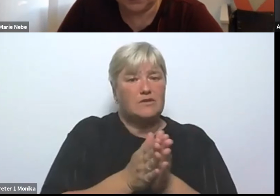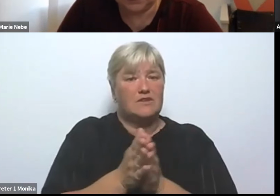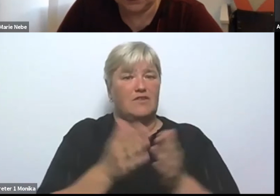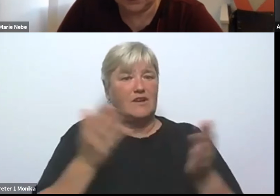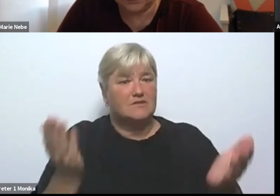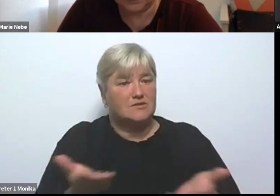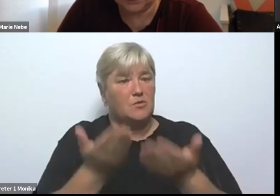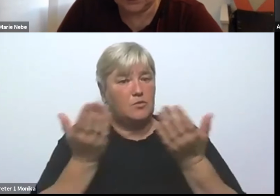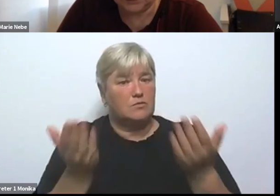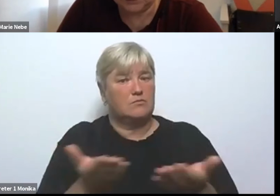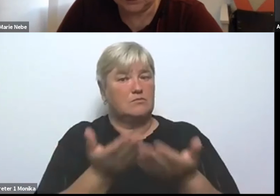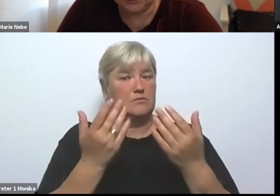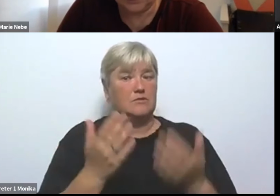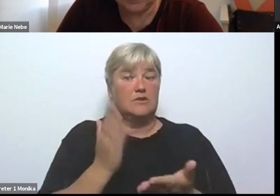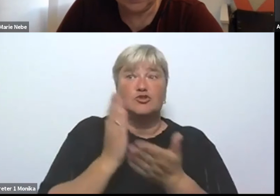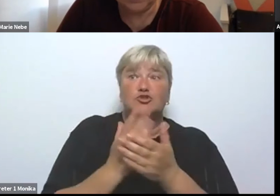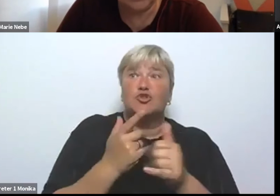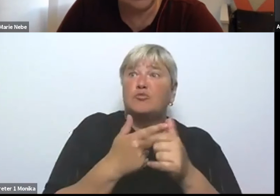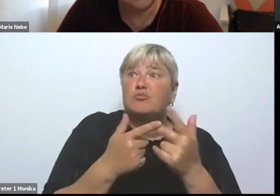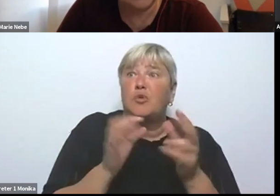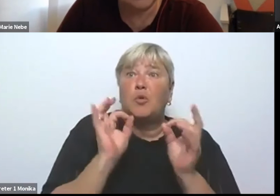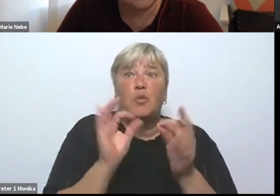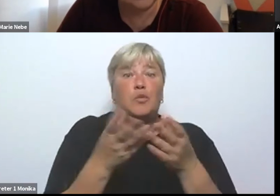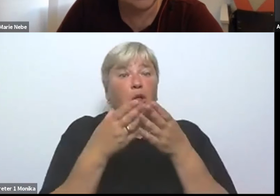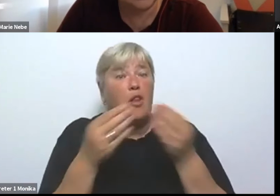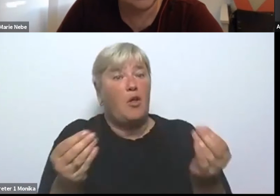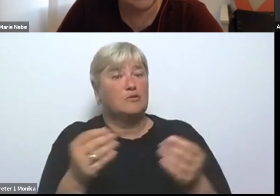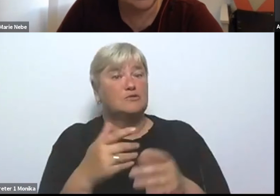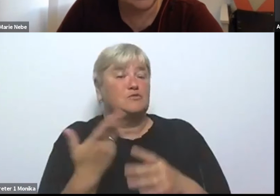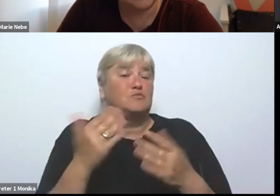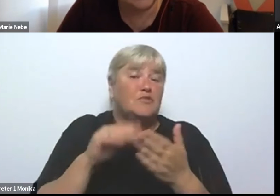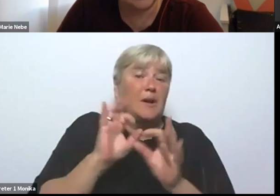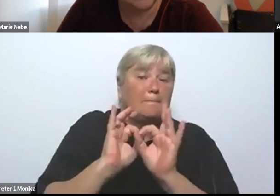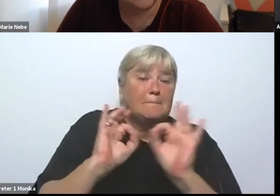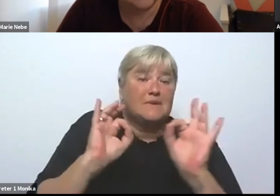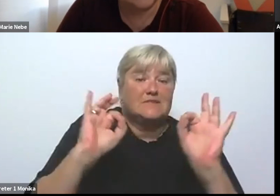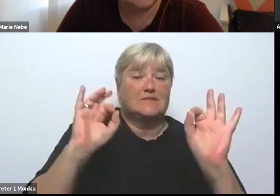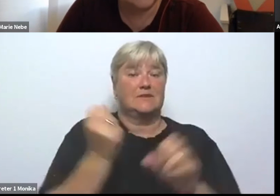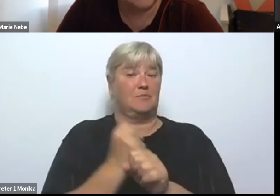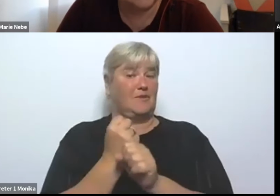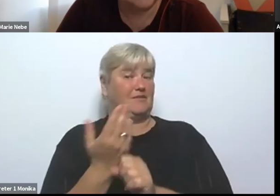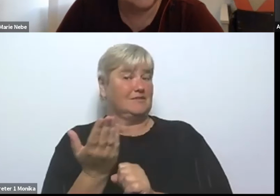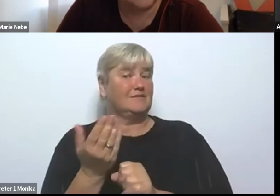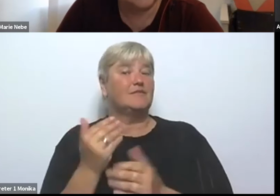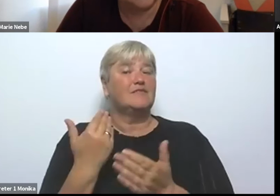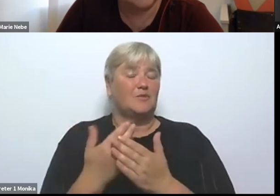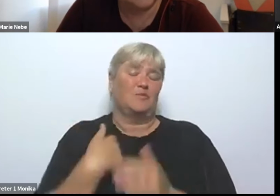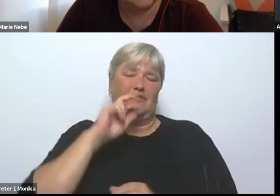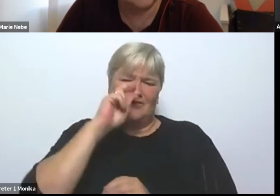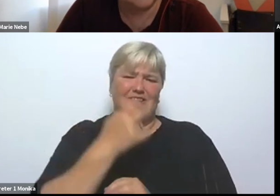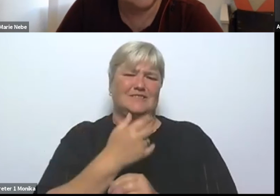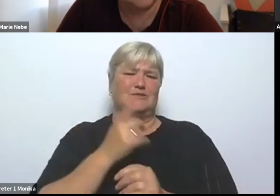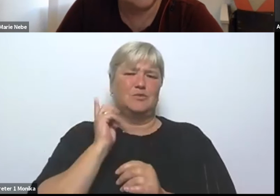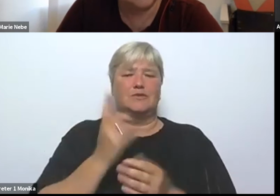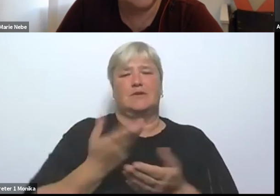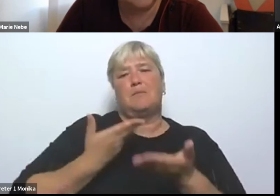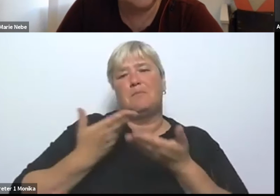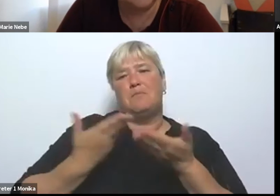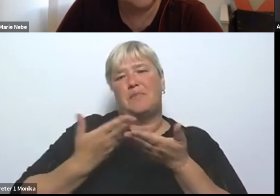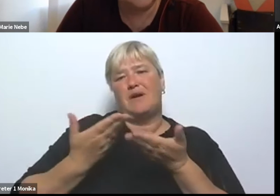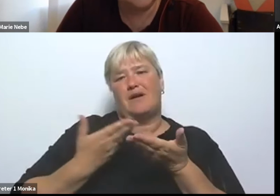hochzuhalten, zu sagen, was ist schon ganz gut gelöst und wo kann man eben noch besser werden. Und deswegen versuchen wir wirklich immer auch dieses Beratungs-